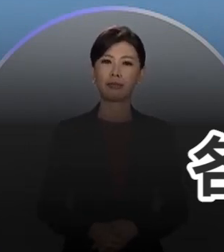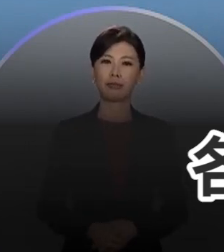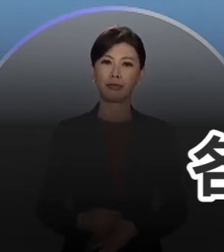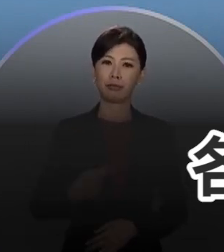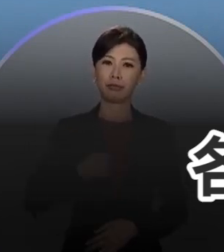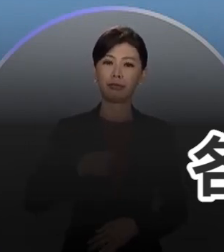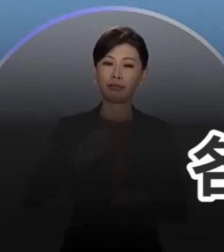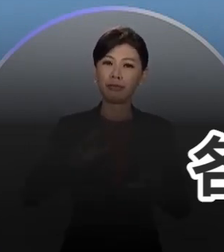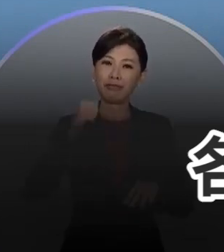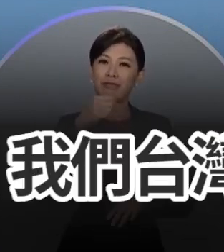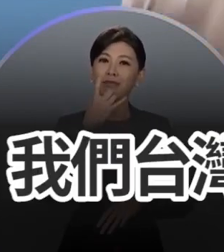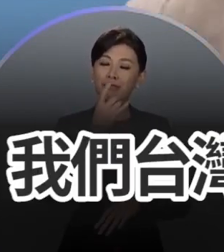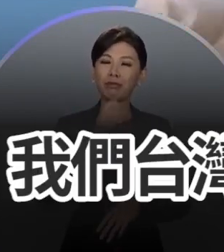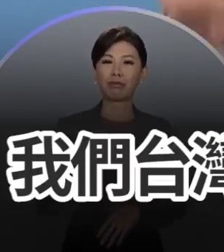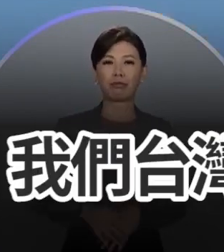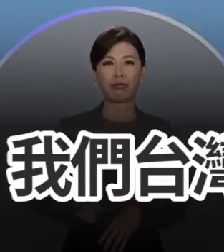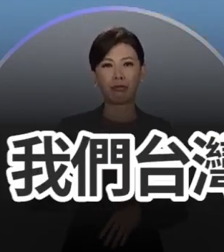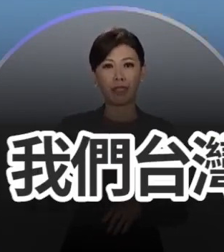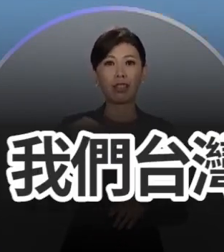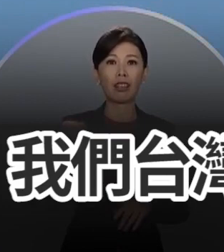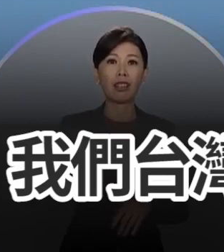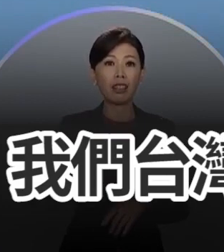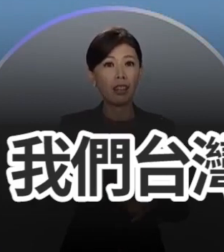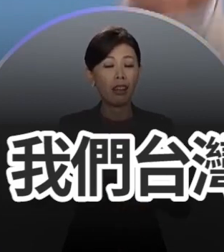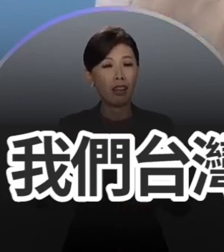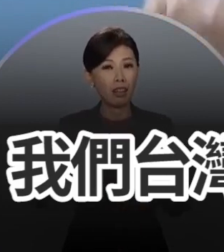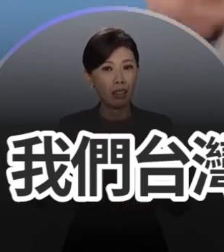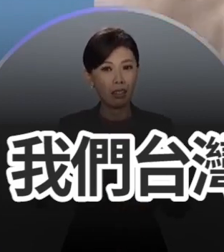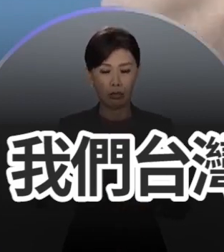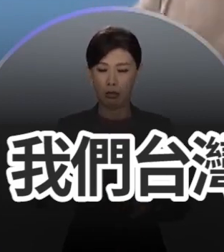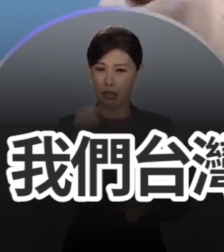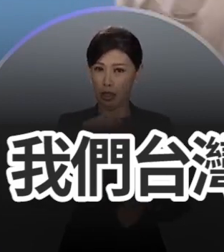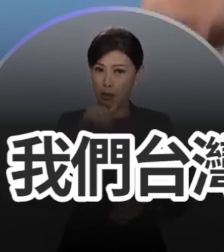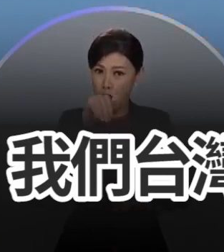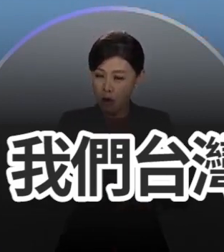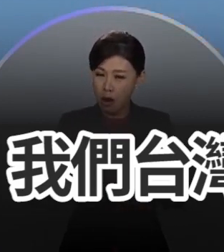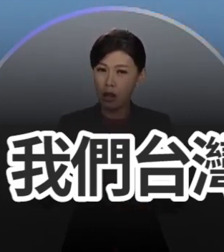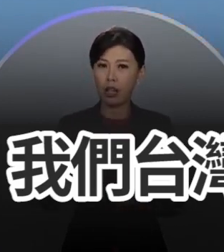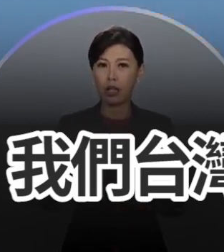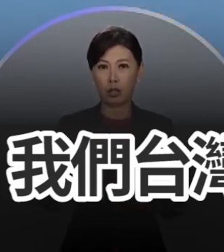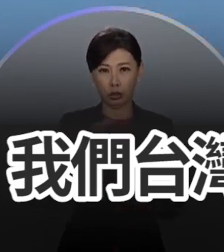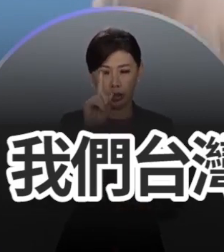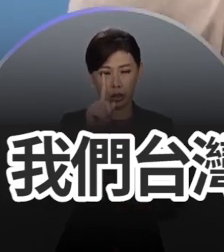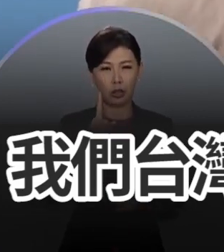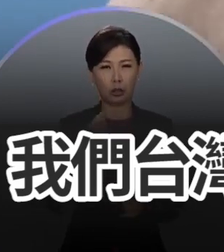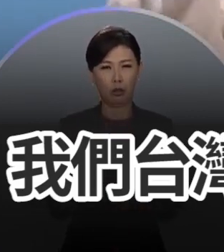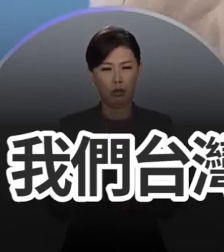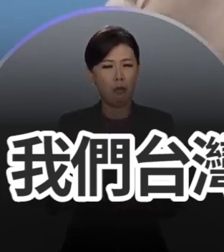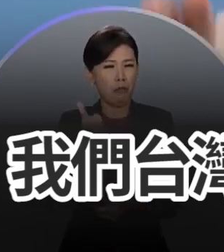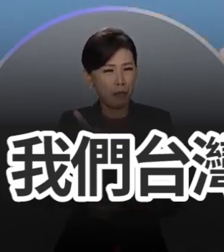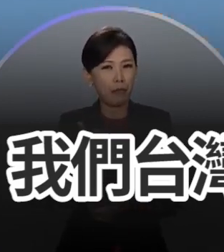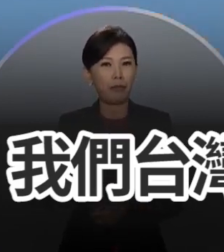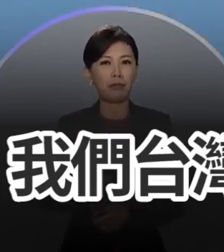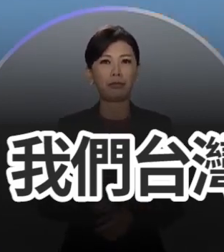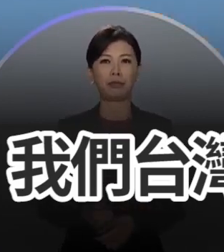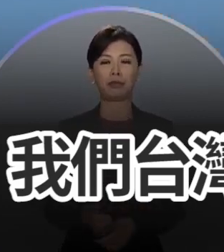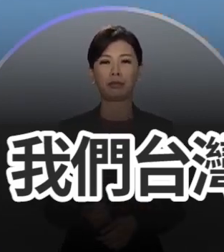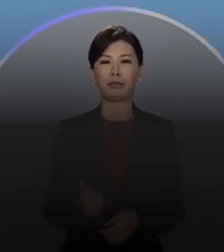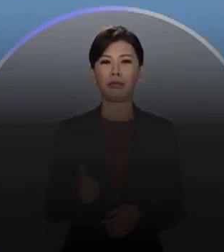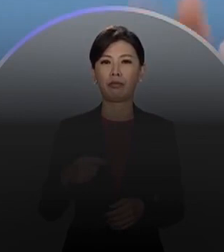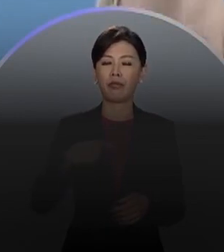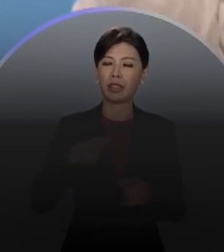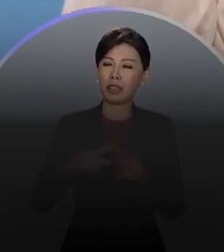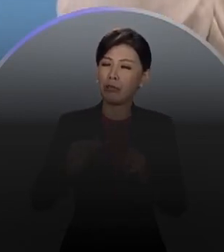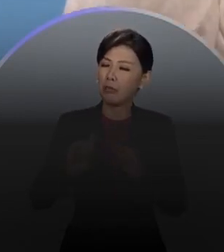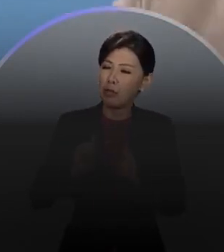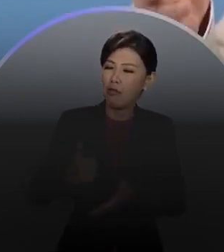头家啊，咱台湾啊，要选一个会做事的人把你当头家，